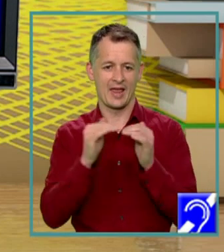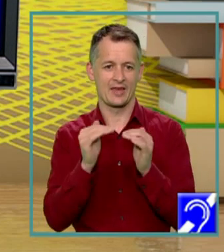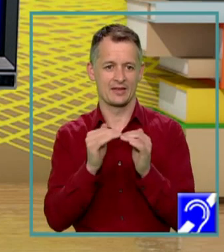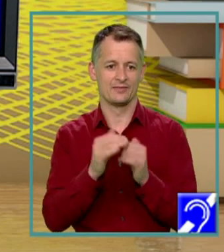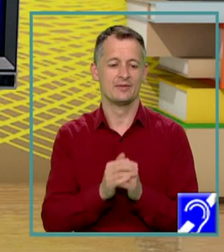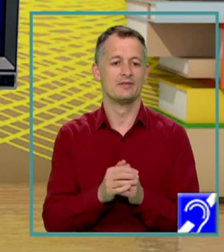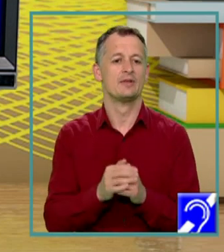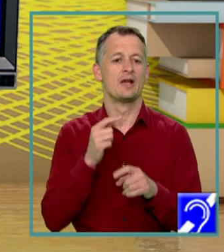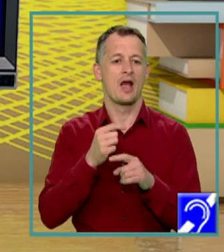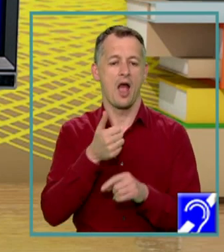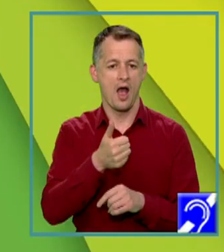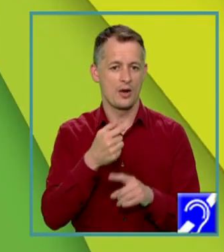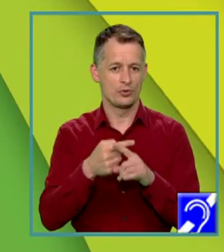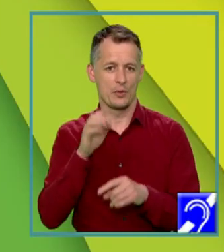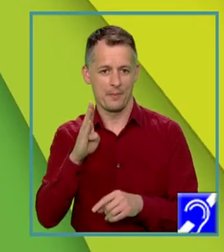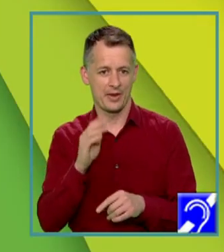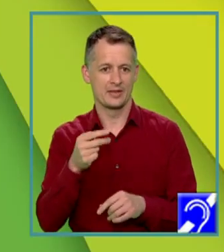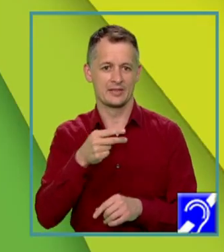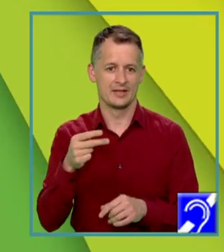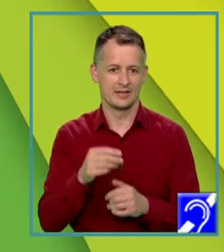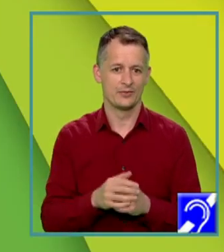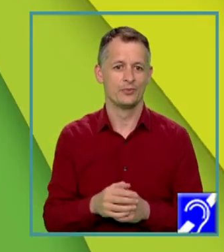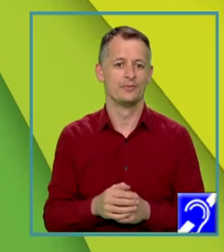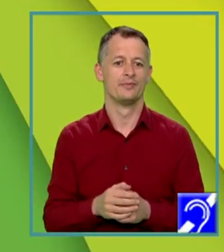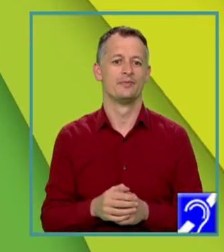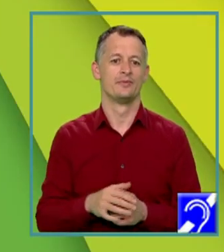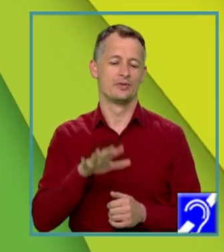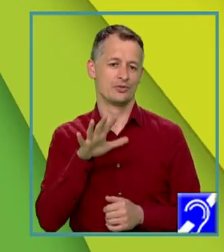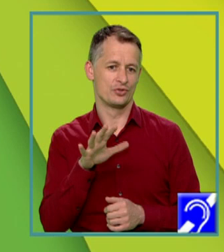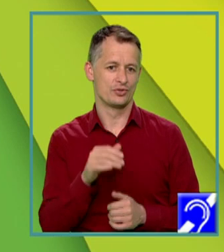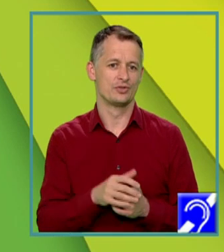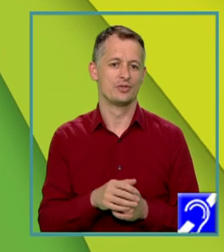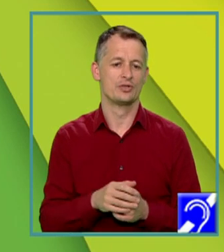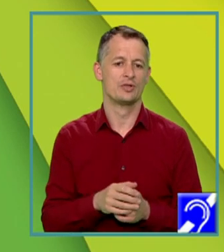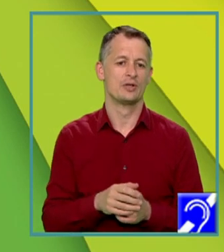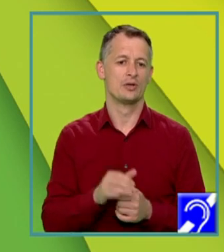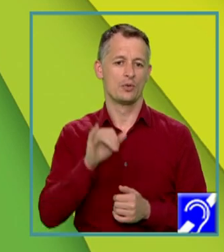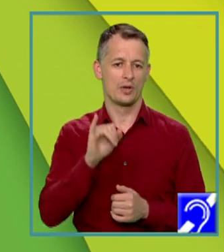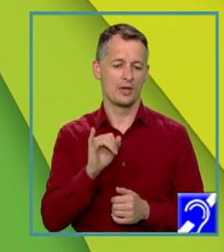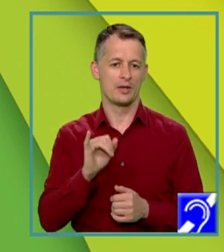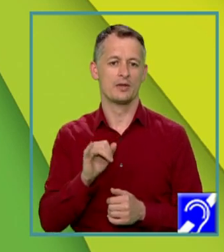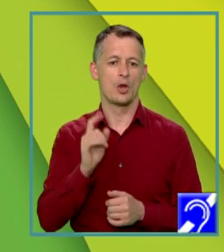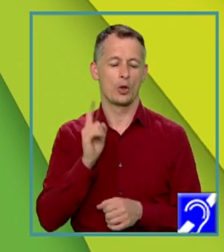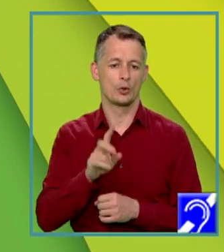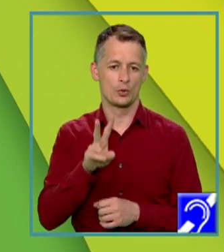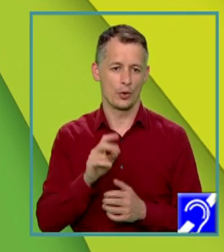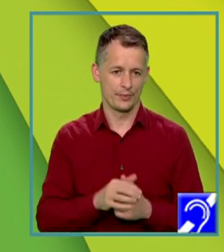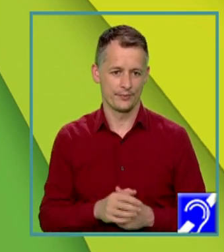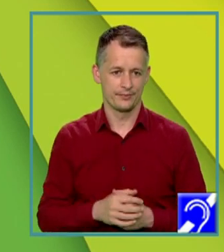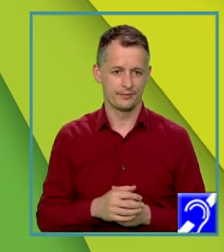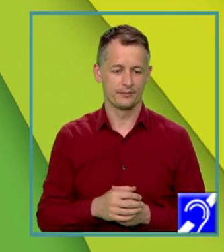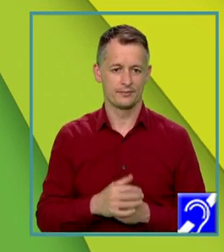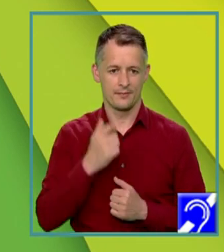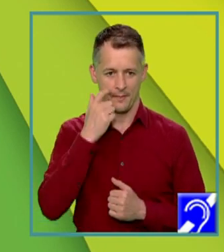a înmulțit cu B egal cu cinci înmulțit cu matricea unitate de ordinul doi produsul matricială a